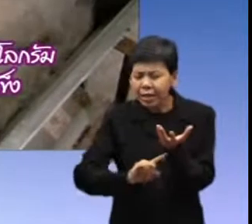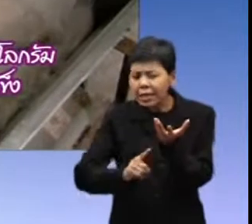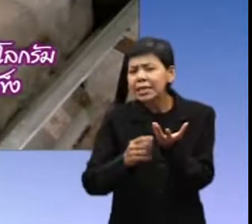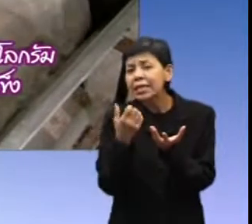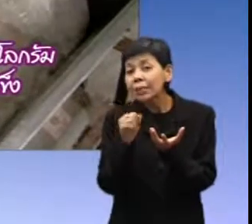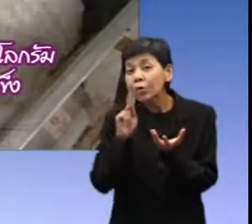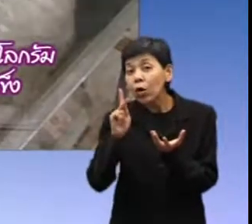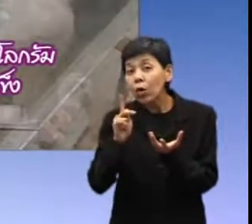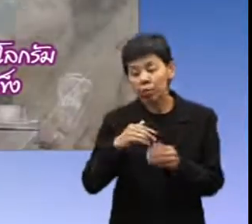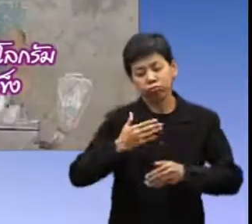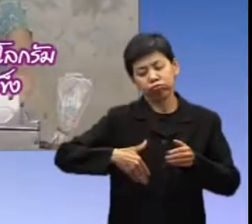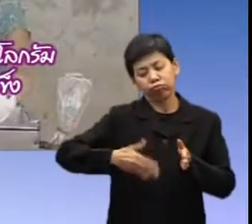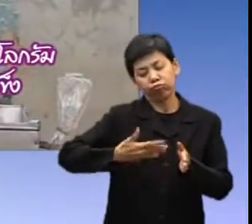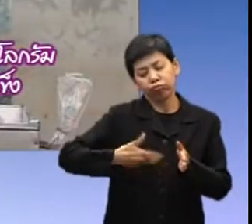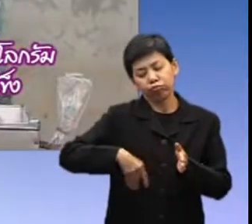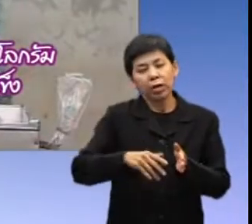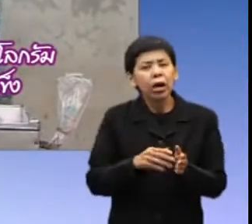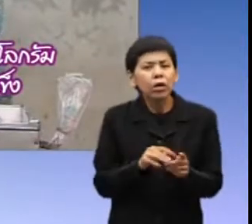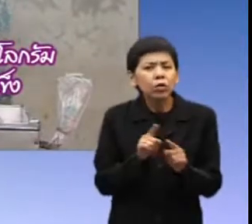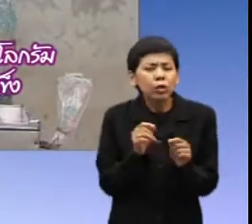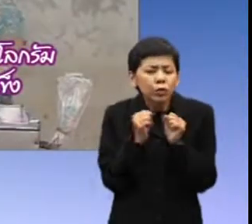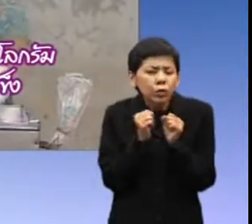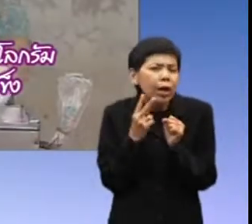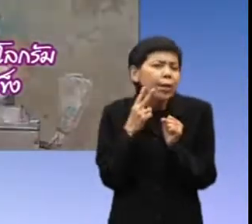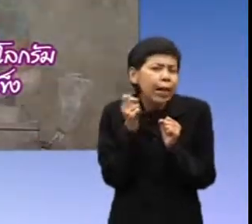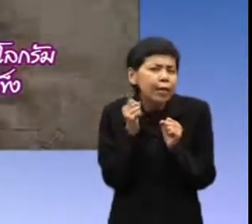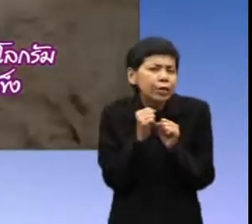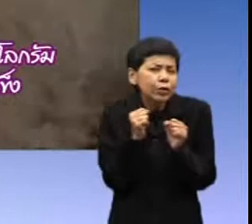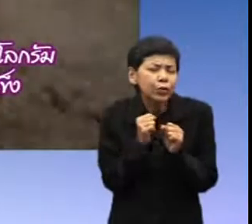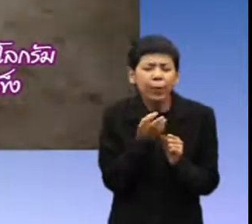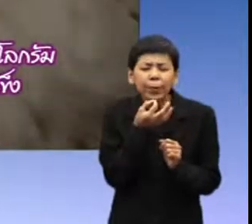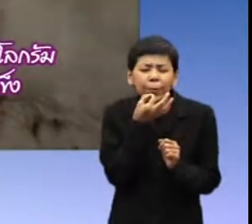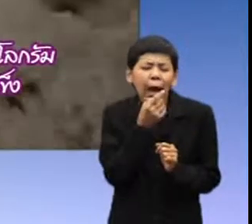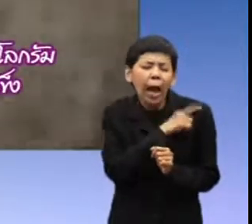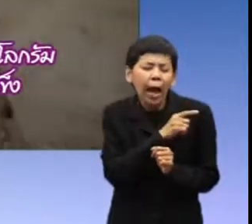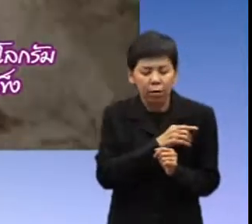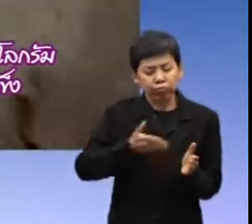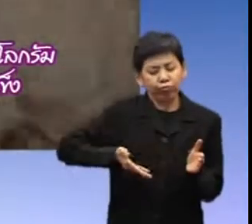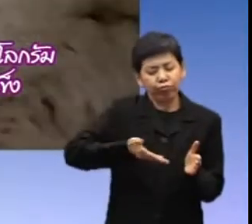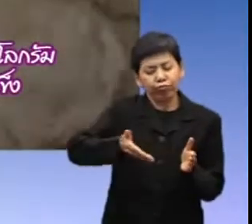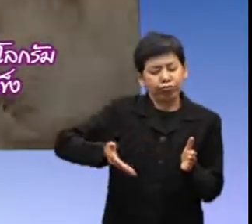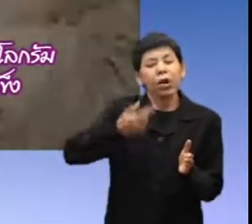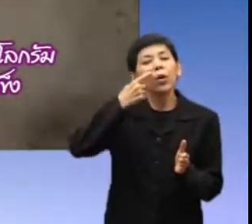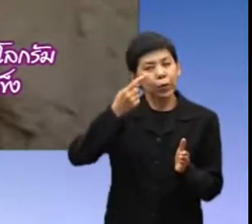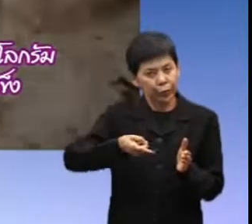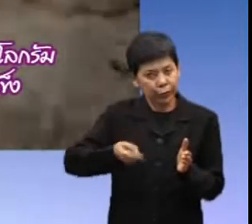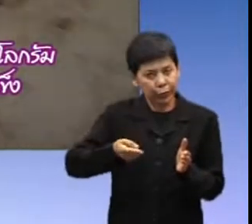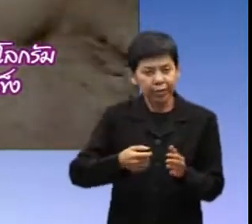กรัมใส่เครื่องตีผสมกับน้ำแข็งและเกลือเหมือนกับการทำไส้กรอกนั่นแหละครับ